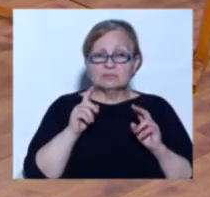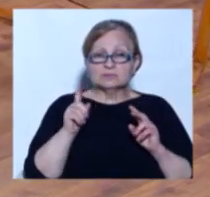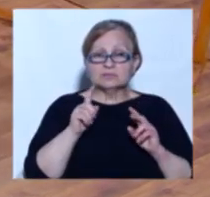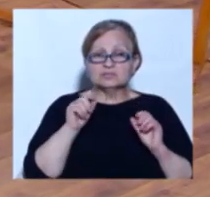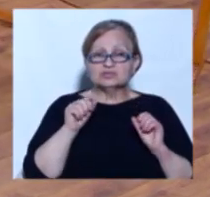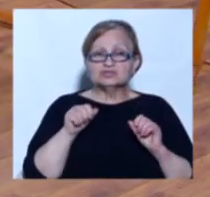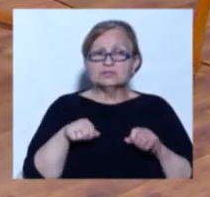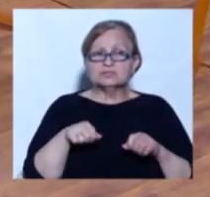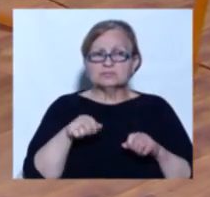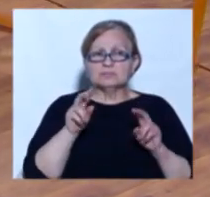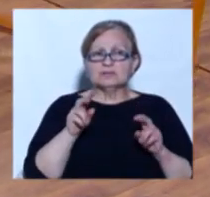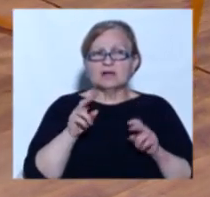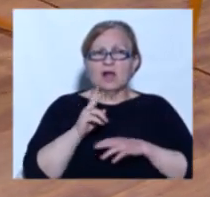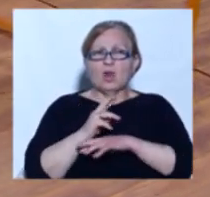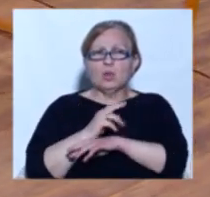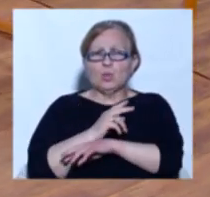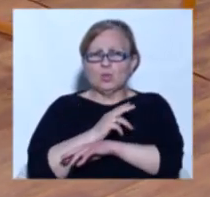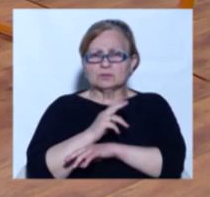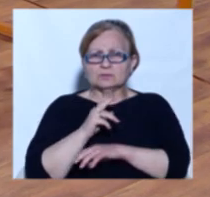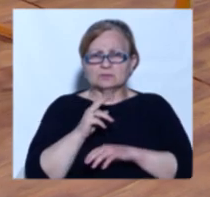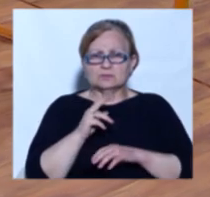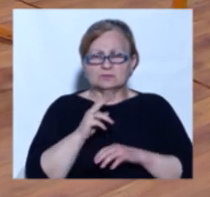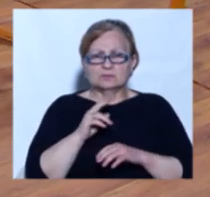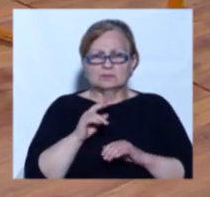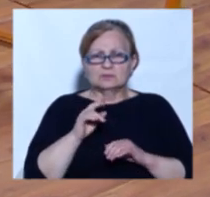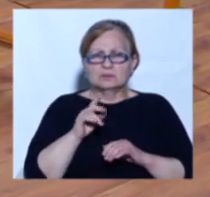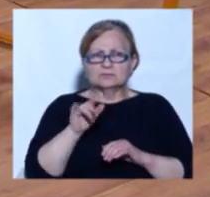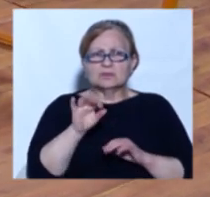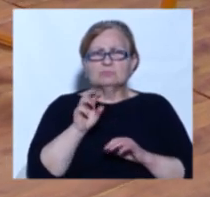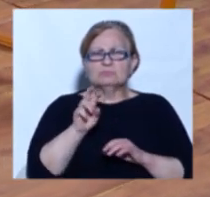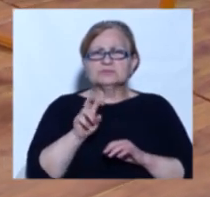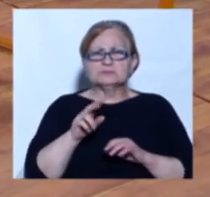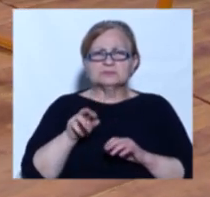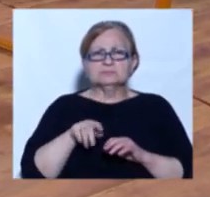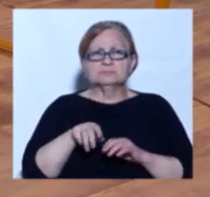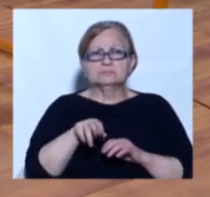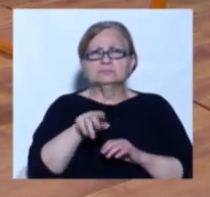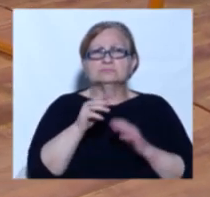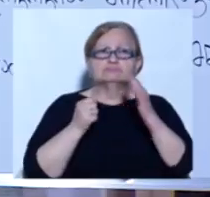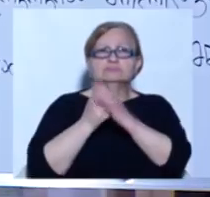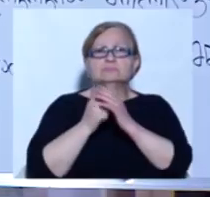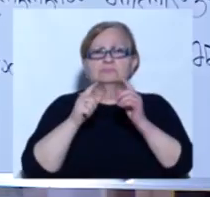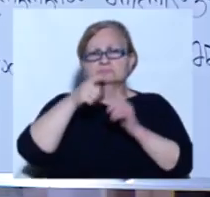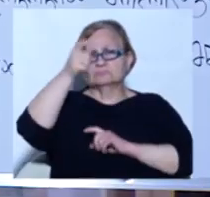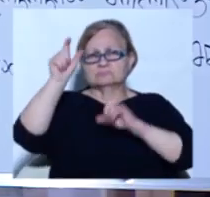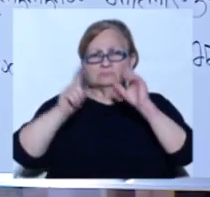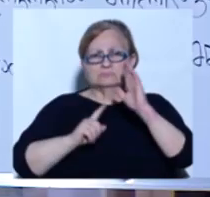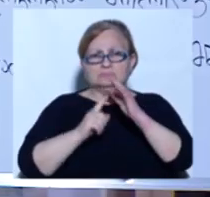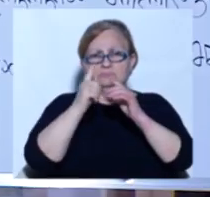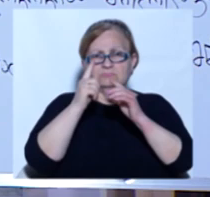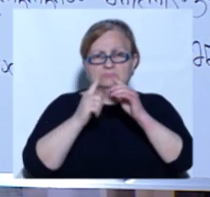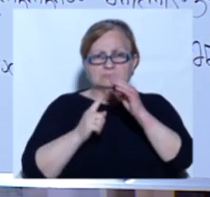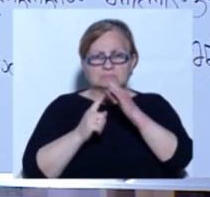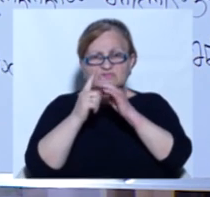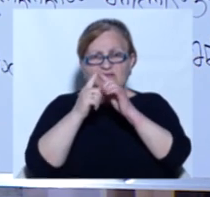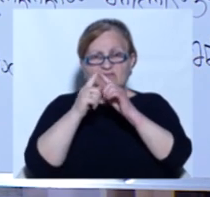შეიძლება მიანიშნებდეს ლოკოკინა და სვლა მწვერვალებამდე? მე ასე მესმის, თუმცა შეიძლება